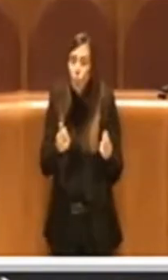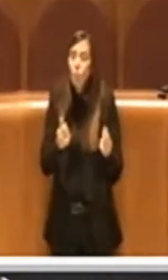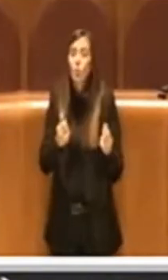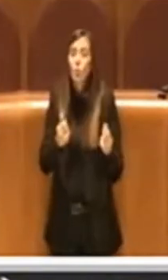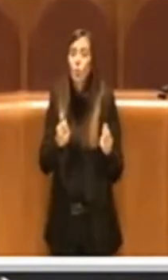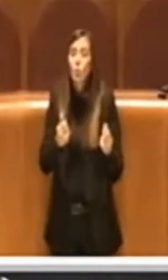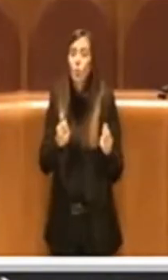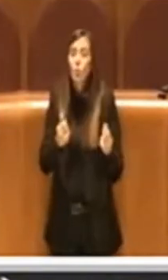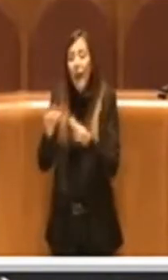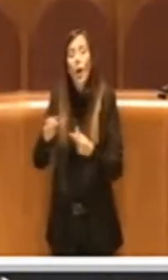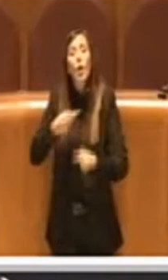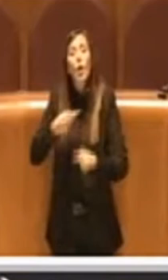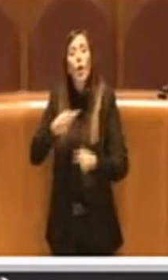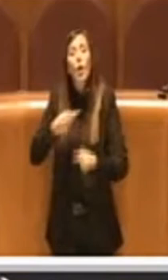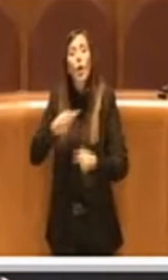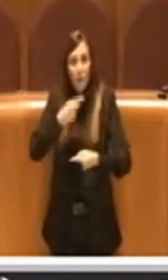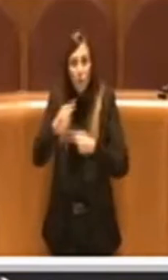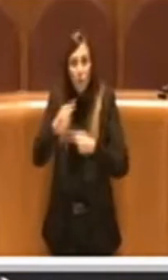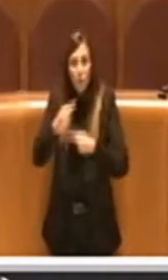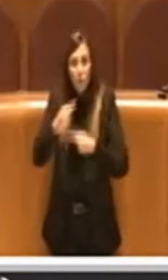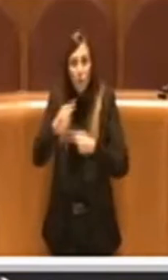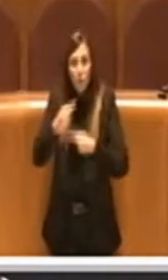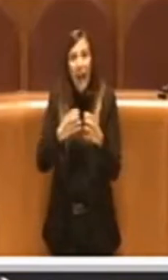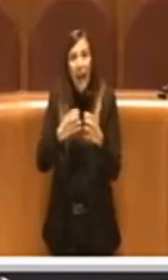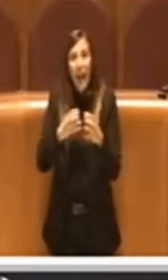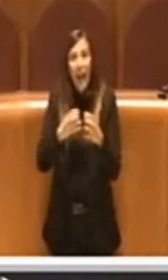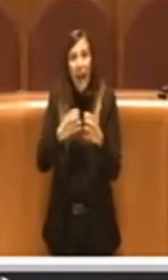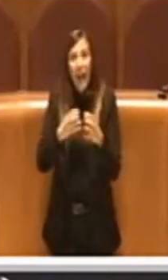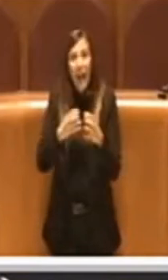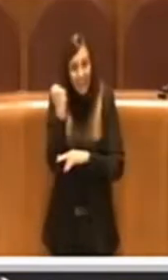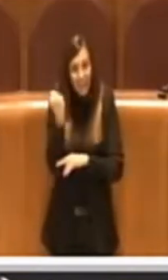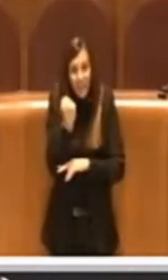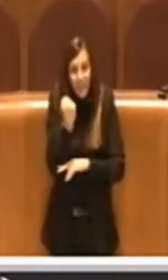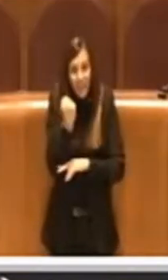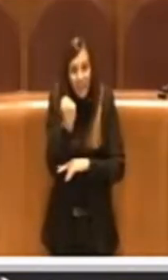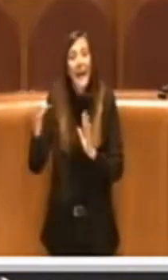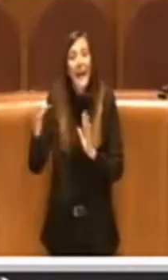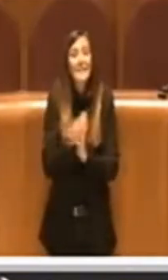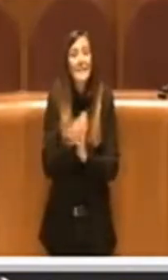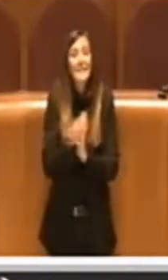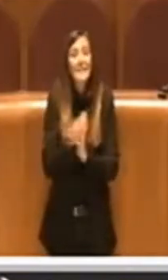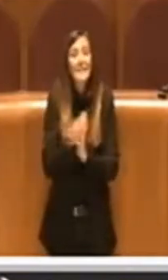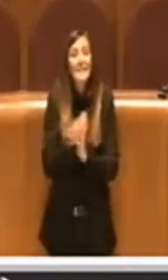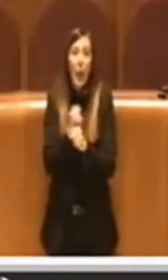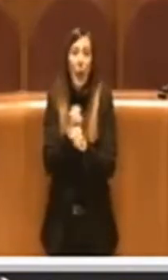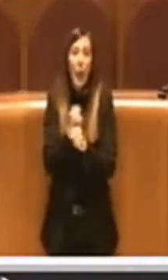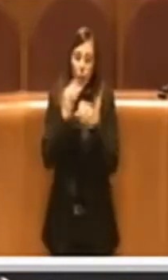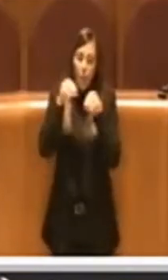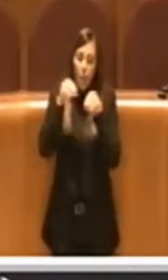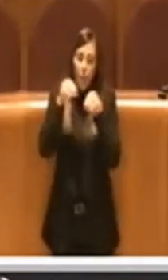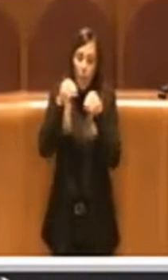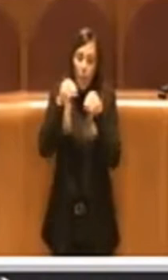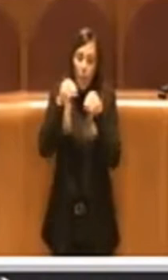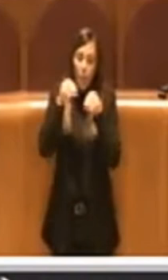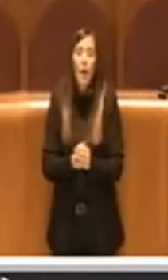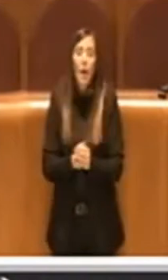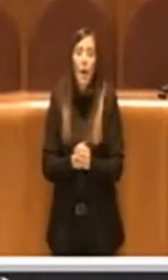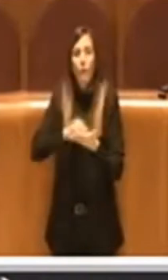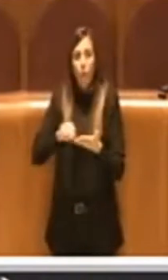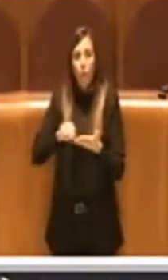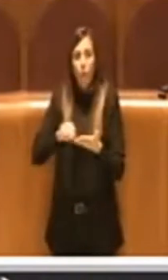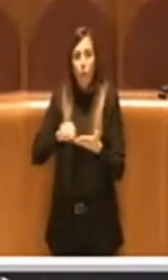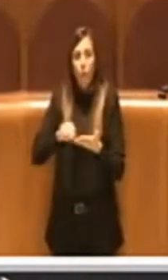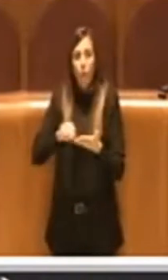continuità all'azienda ai servizi e nella salvaguardia dei posti di lavoro e quindi con il voto favorevole a